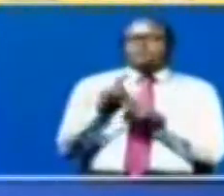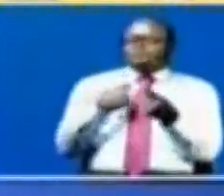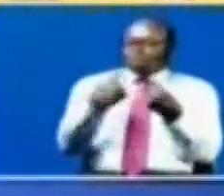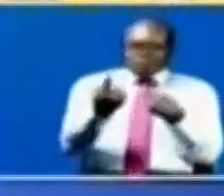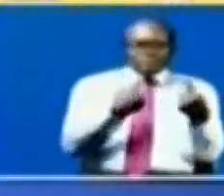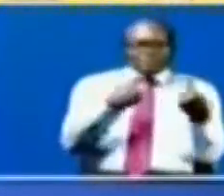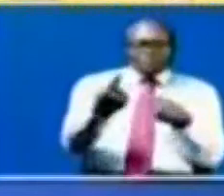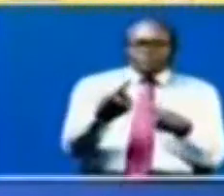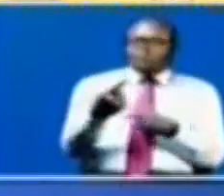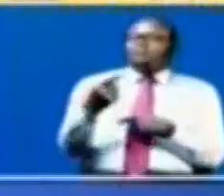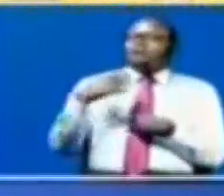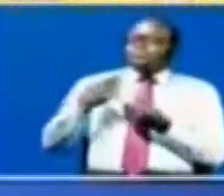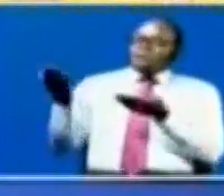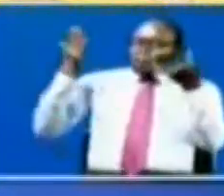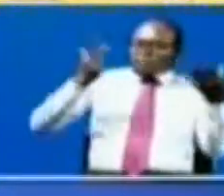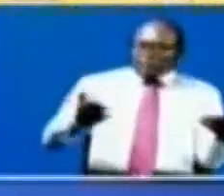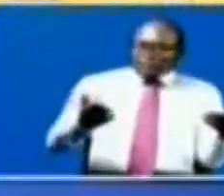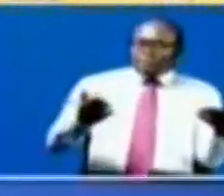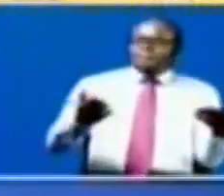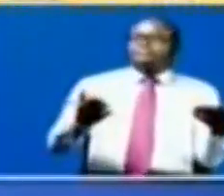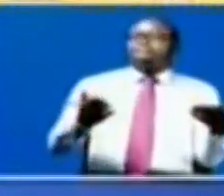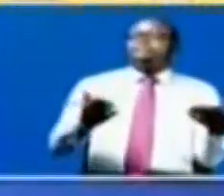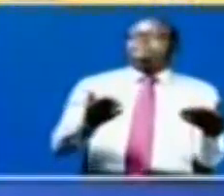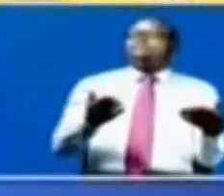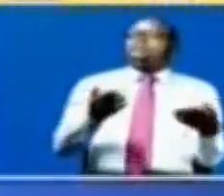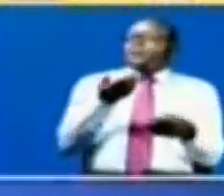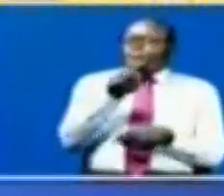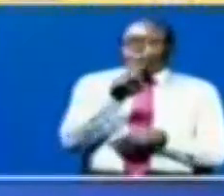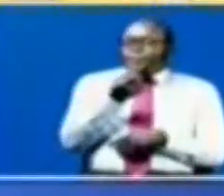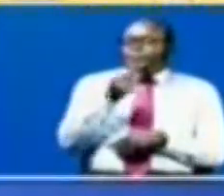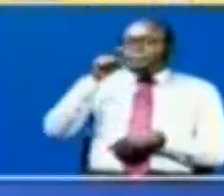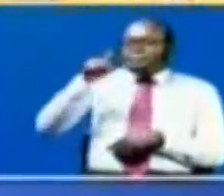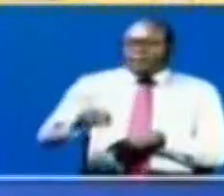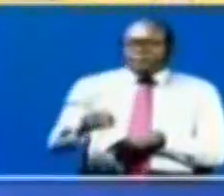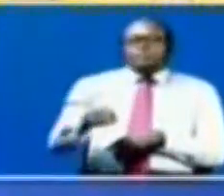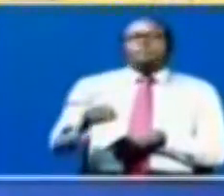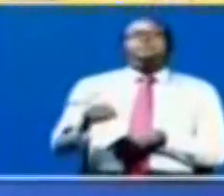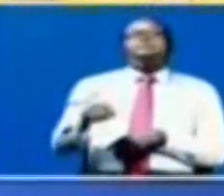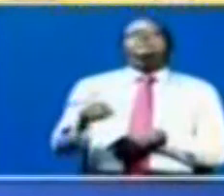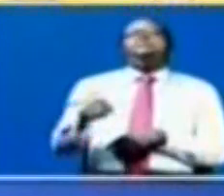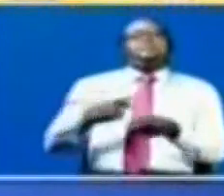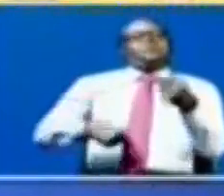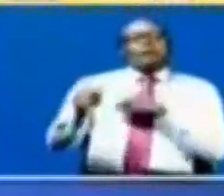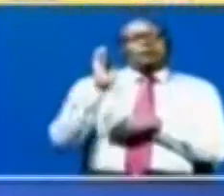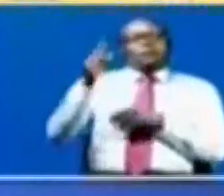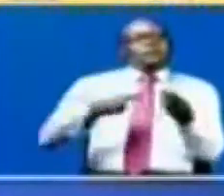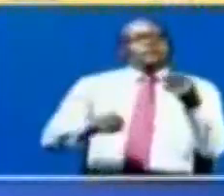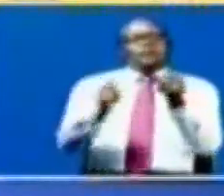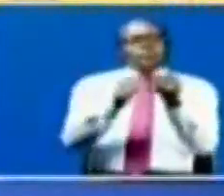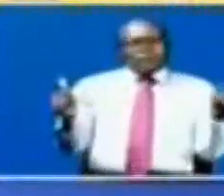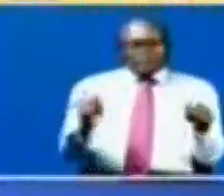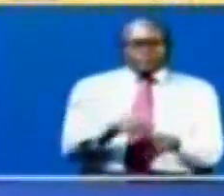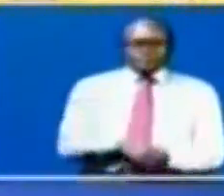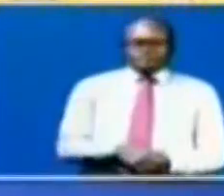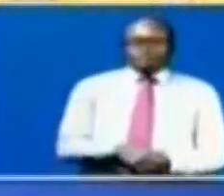wamesema wale ambao wanaleta bidhaa za for example macadamia ama cashew nuts zinaweza kuisha haraka sana, na